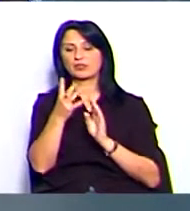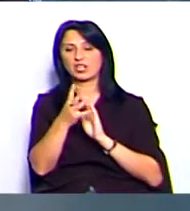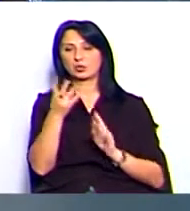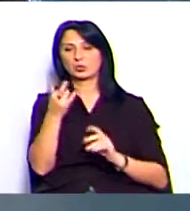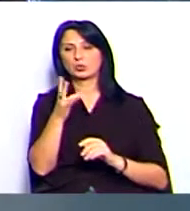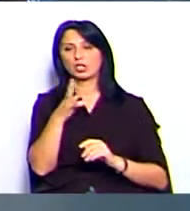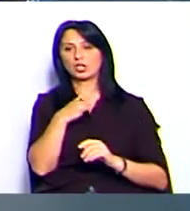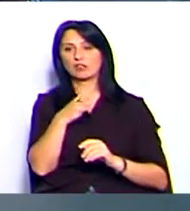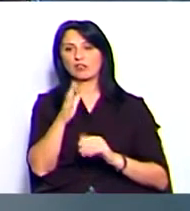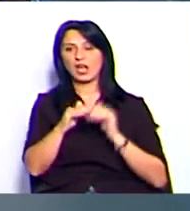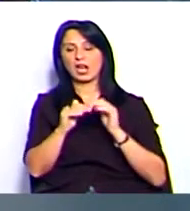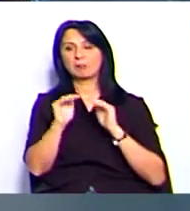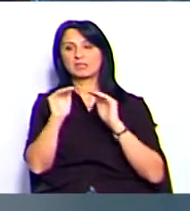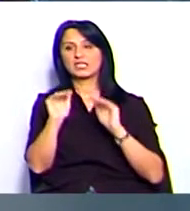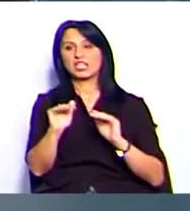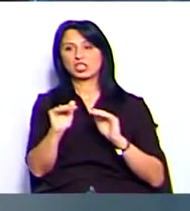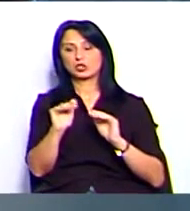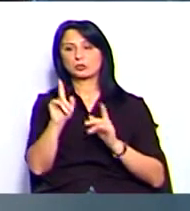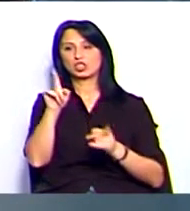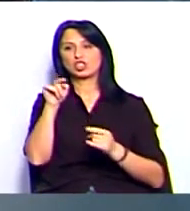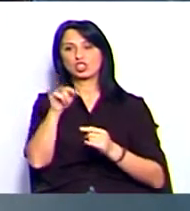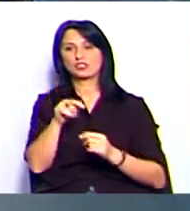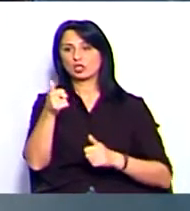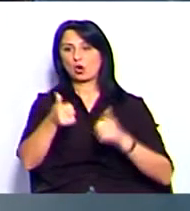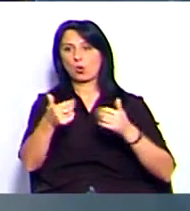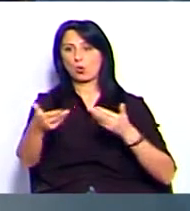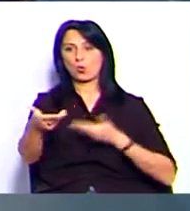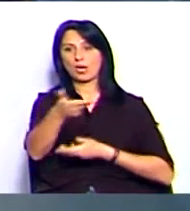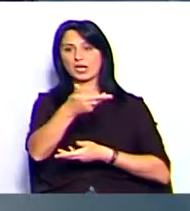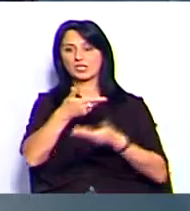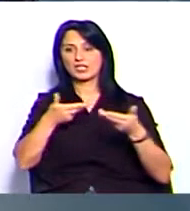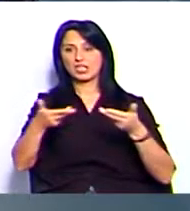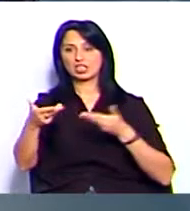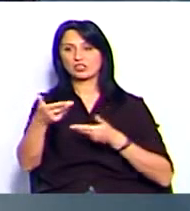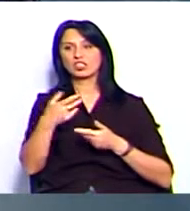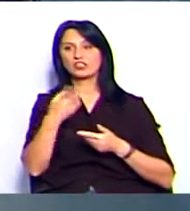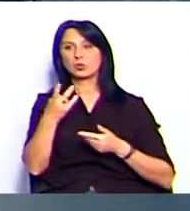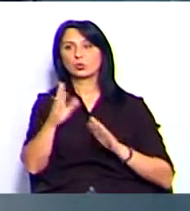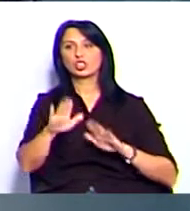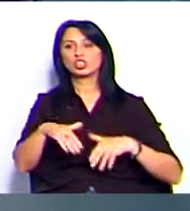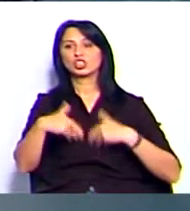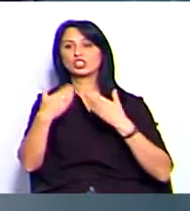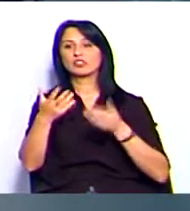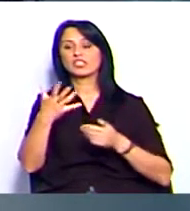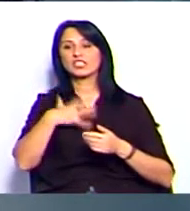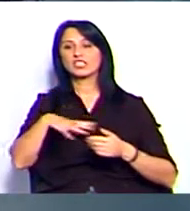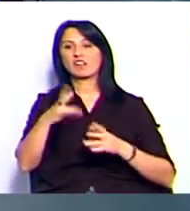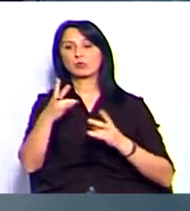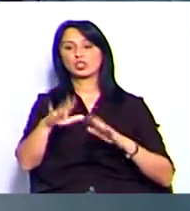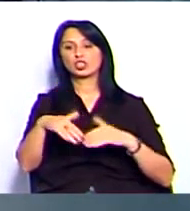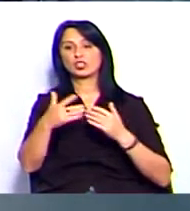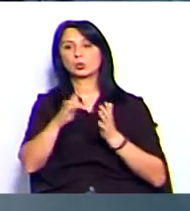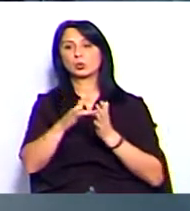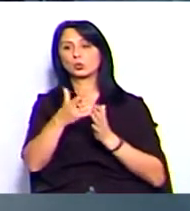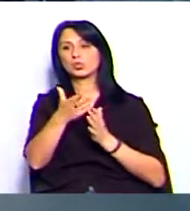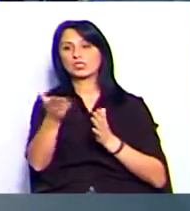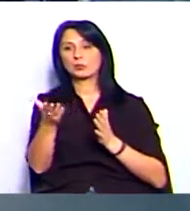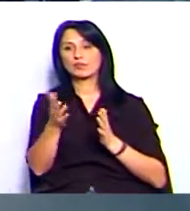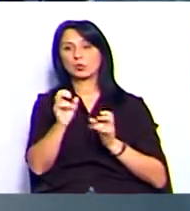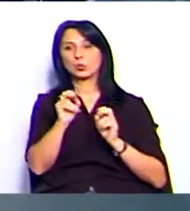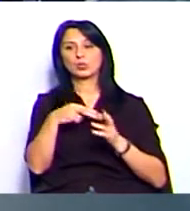უნდა იყოს ხელმისაწვდომი შესაბამის კონკურენციაში რომ მოვიდეს და ჩვენ უნდა შევთავაზოთ, საქართველოს უნდა შესთავაზოს ტურისტებს